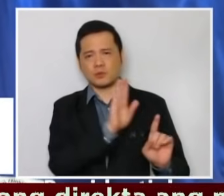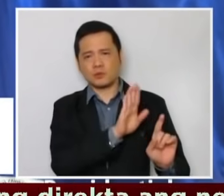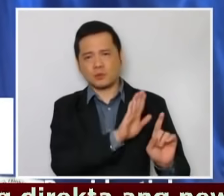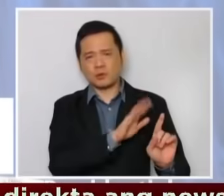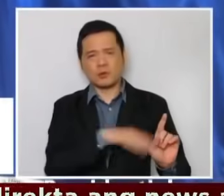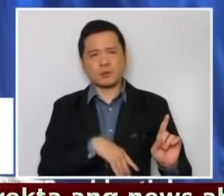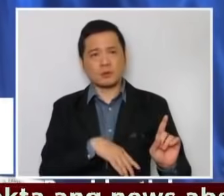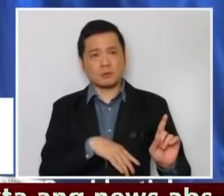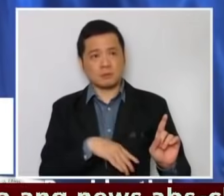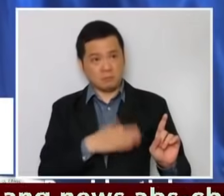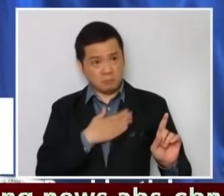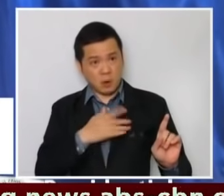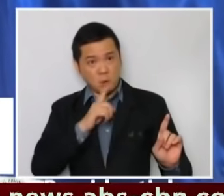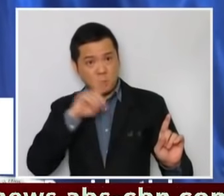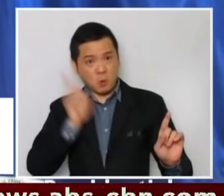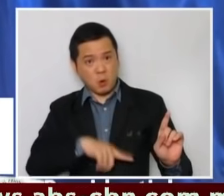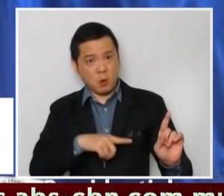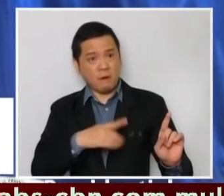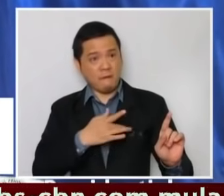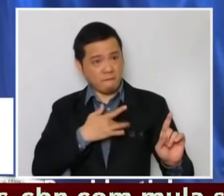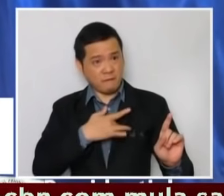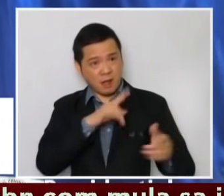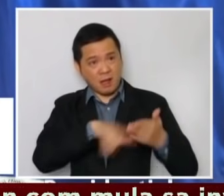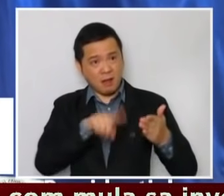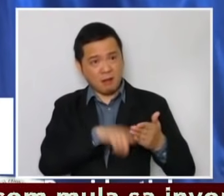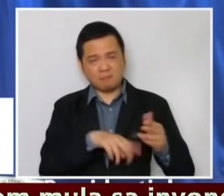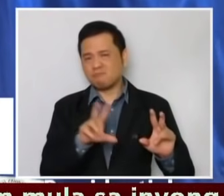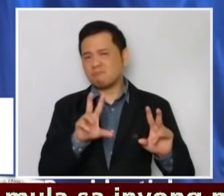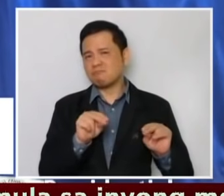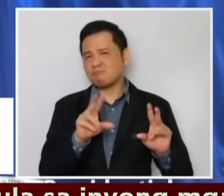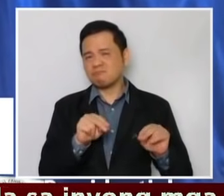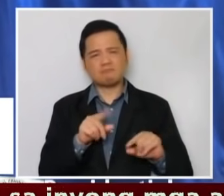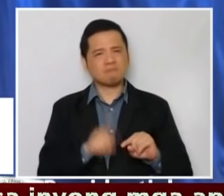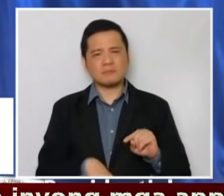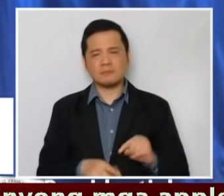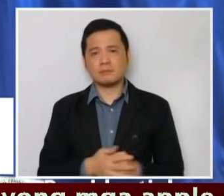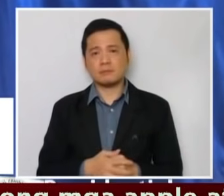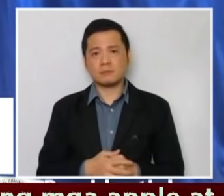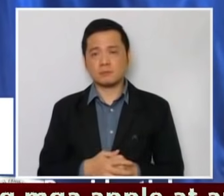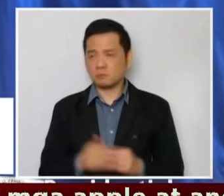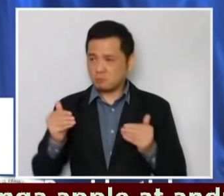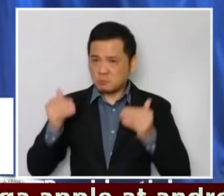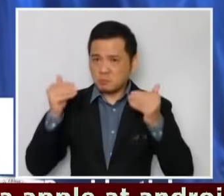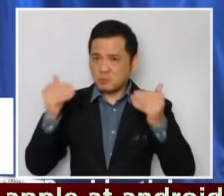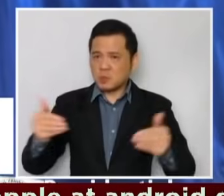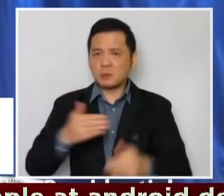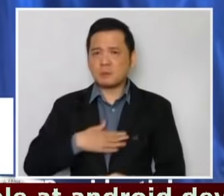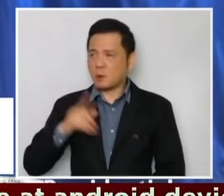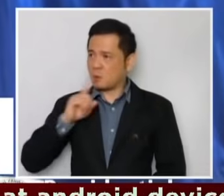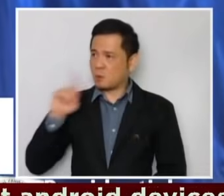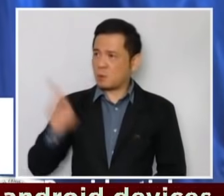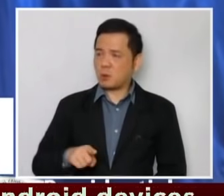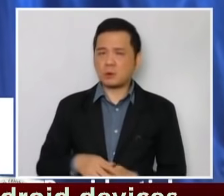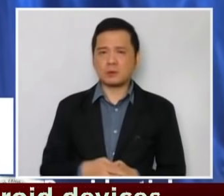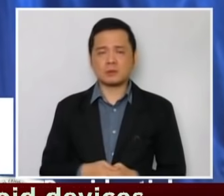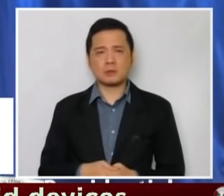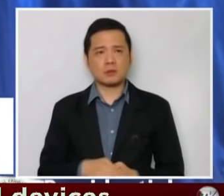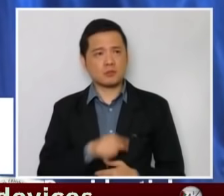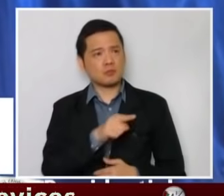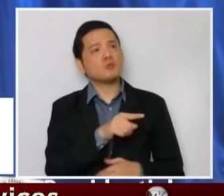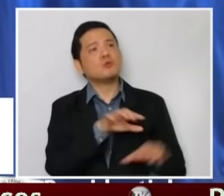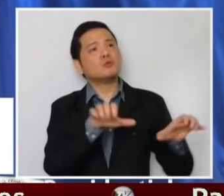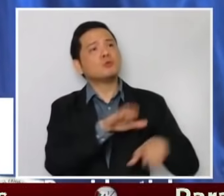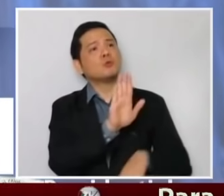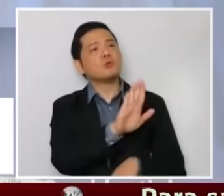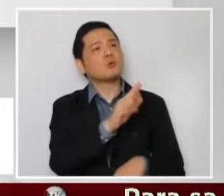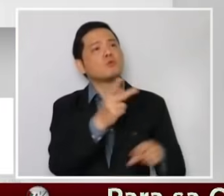order ko. There ain't no way that I will withdraw it. You can do your worst and I will